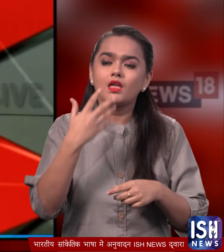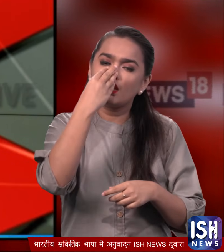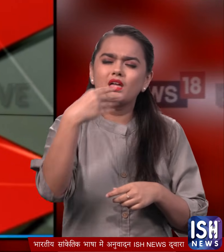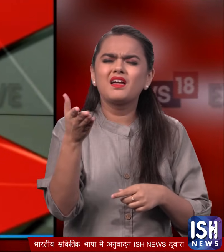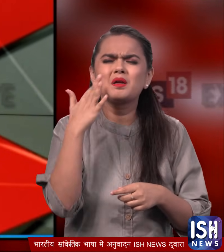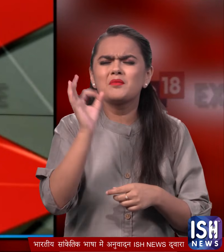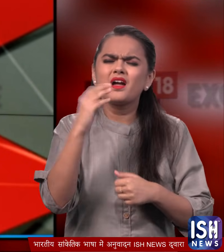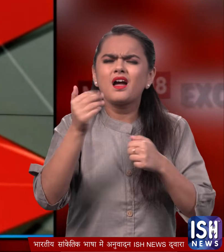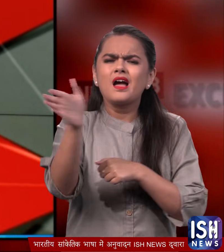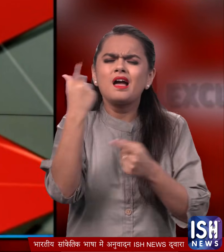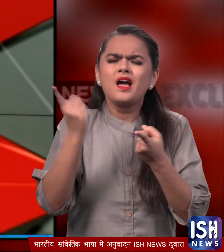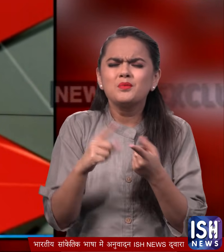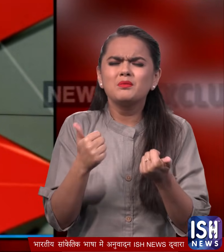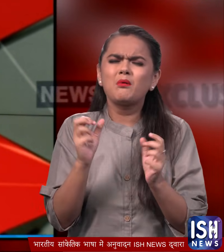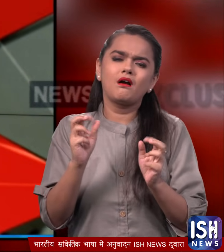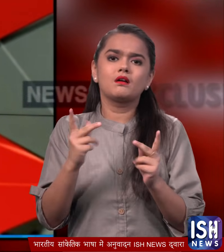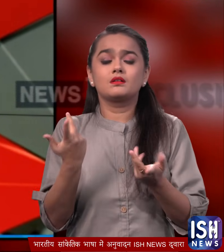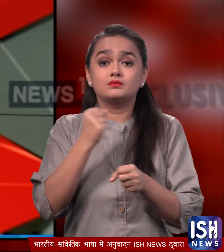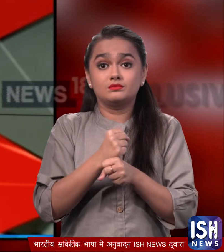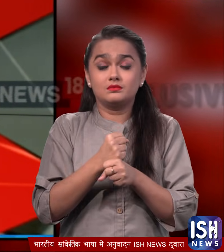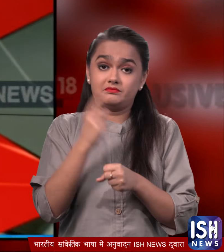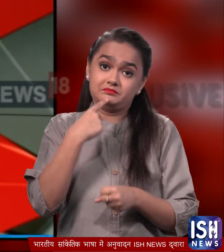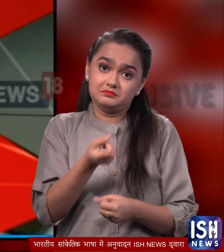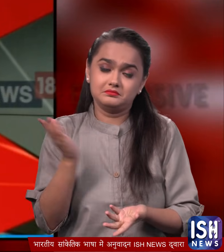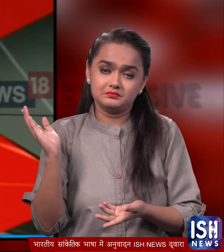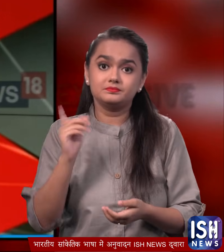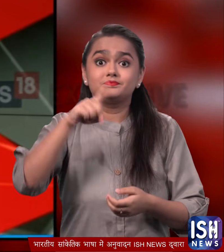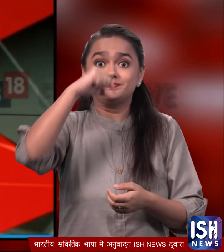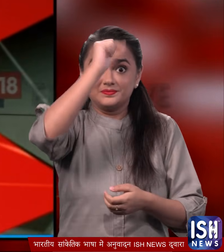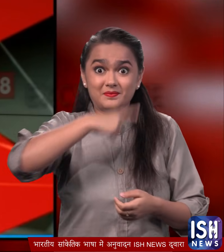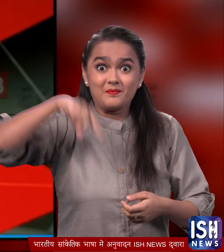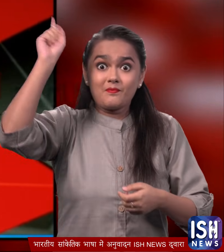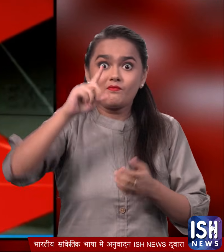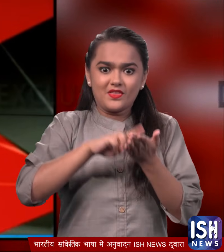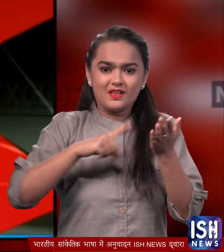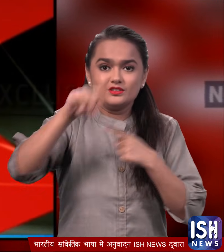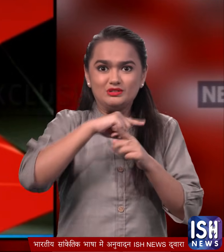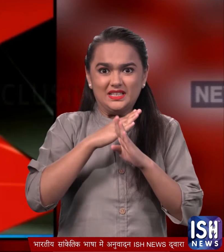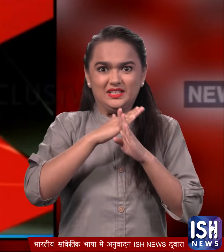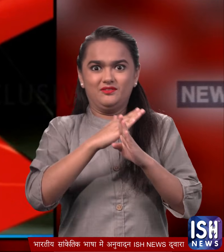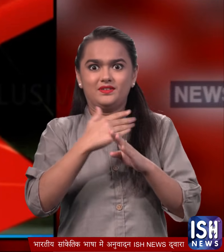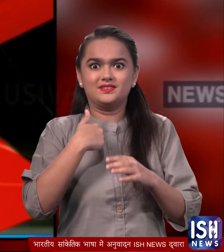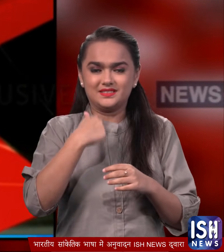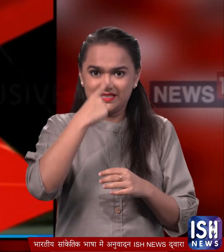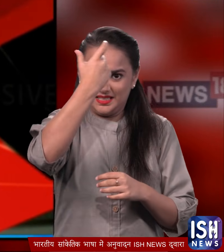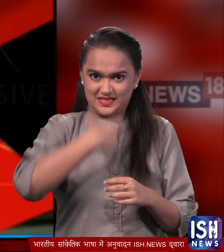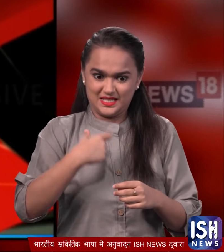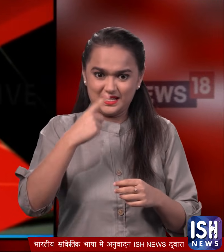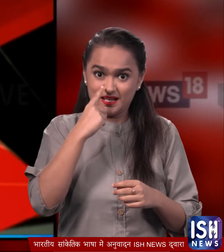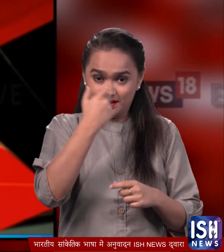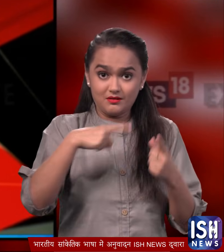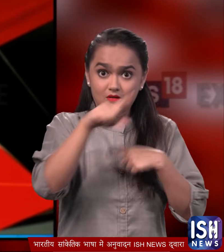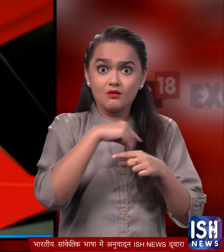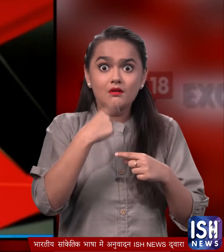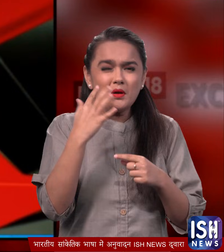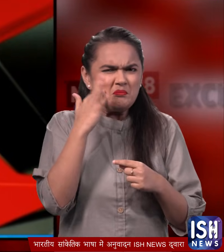नहीं माना क्योंकि इससे कोई हादसा नहीं हुआ। देश की सबसे बड़ी अदालत ने नेशनल डिफेंस एकेडमी में महिलाओं के दाखिले पर बड़ा आदेश दिया। न्यूज़ 18